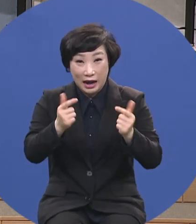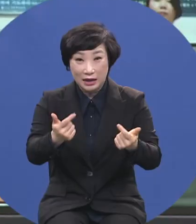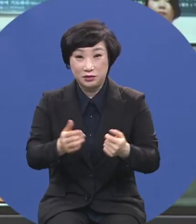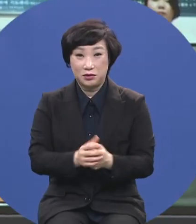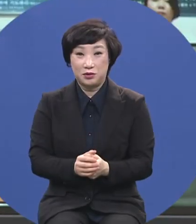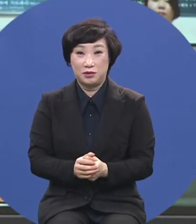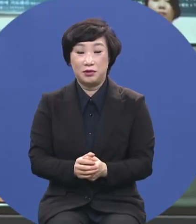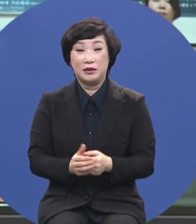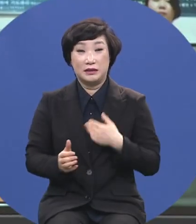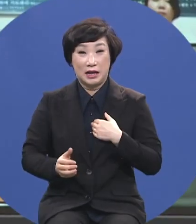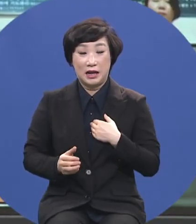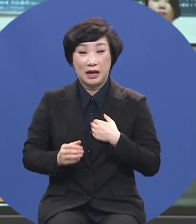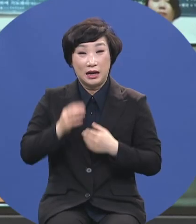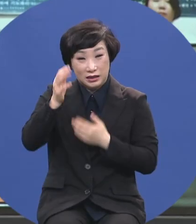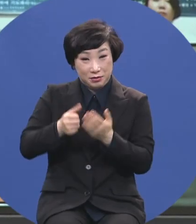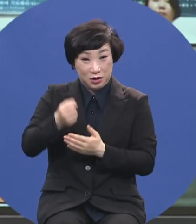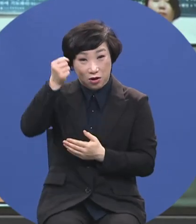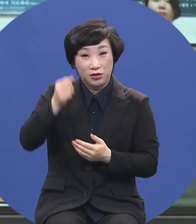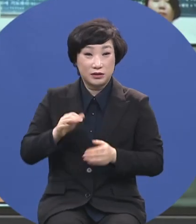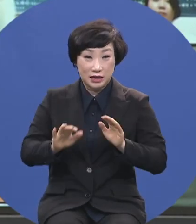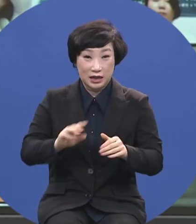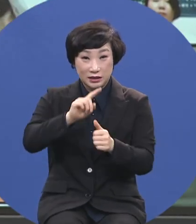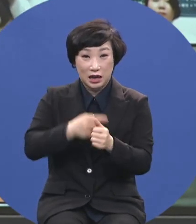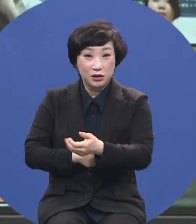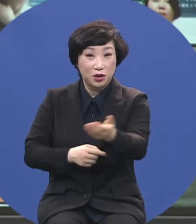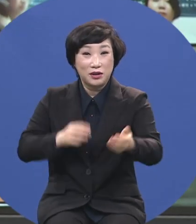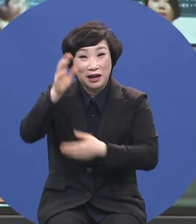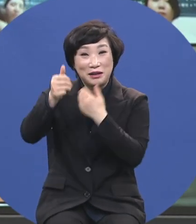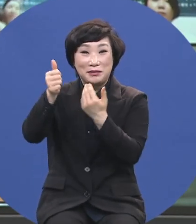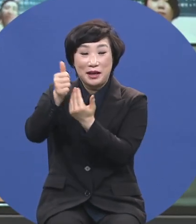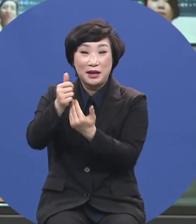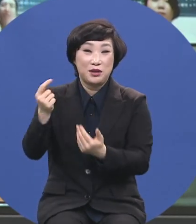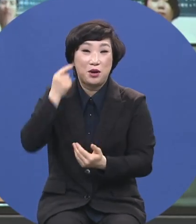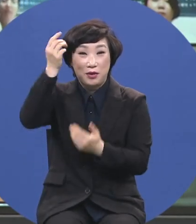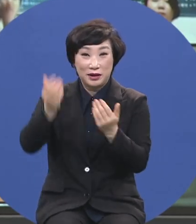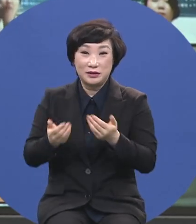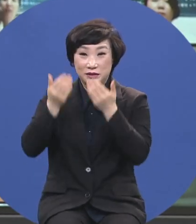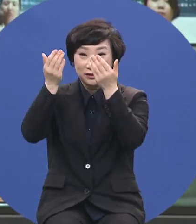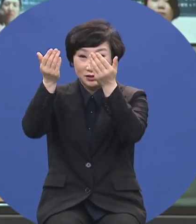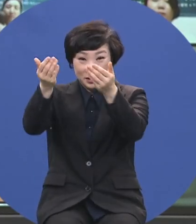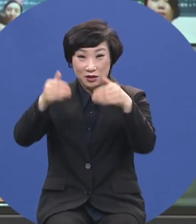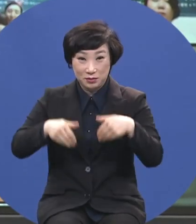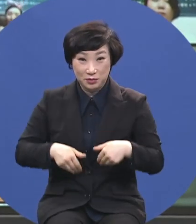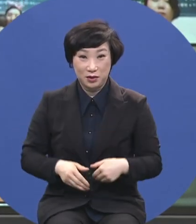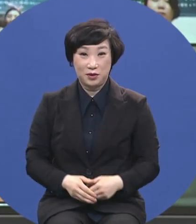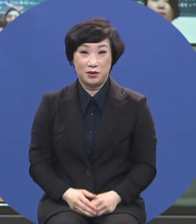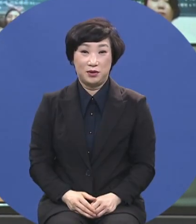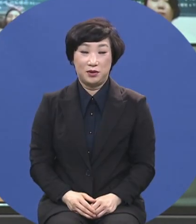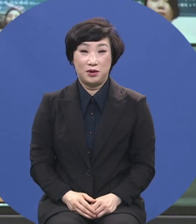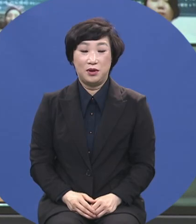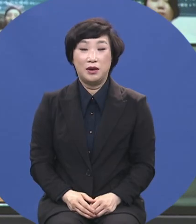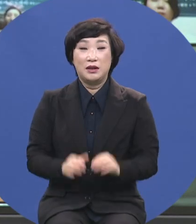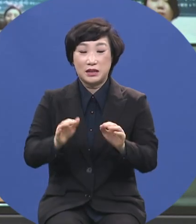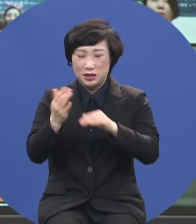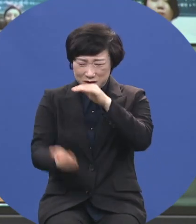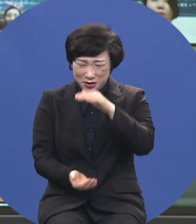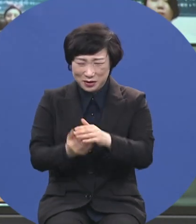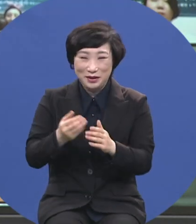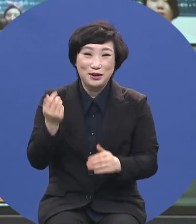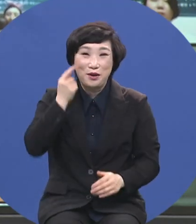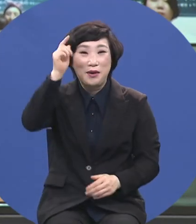아니라 내 것이다. 그러므로 하나님께 영광을 돌려야 할 것이니라. 최고의